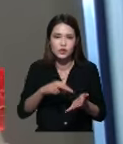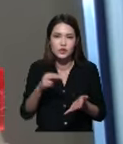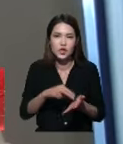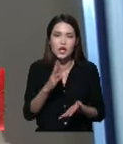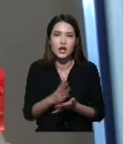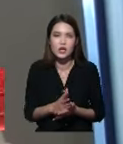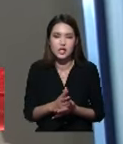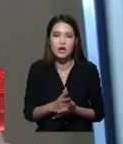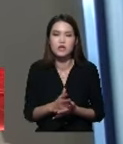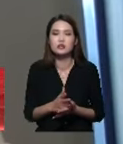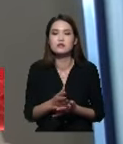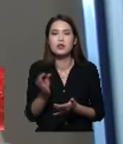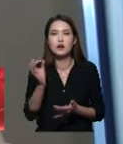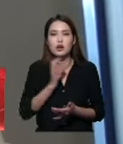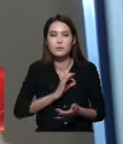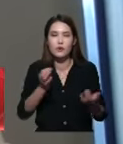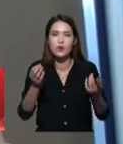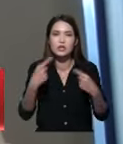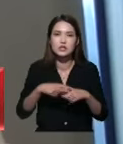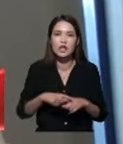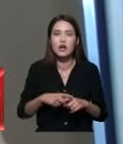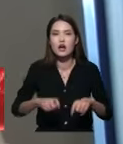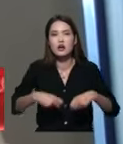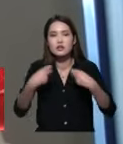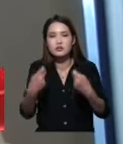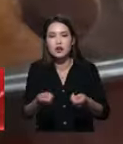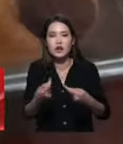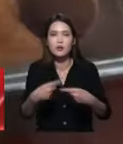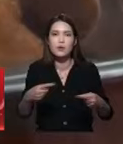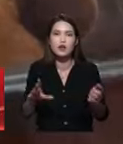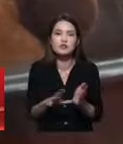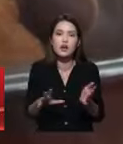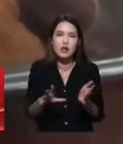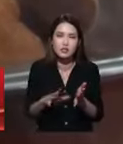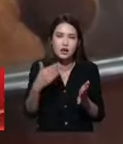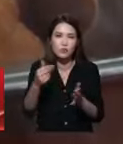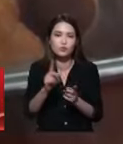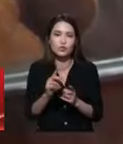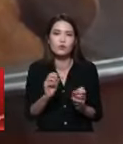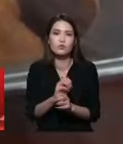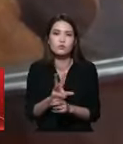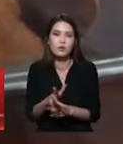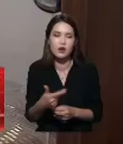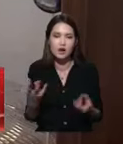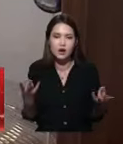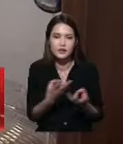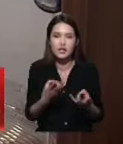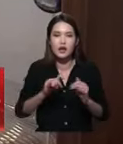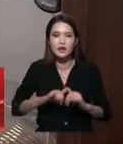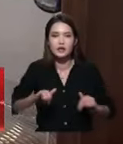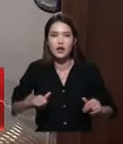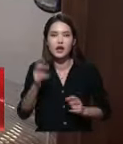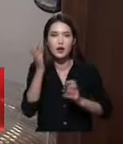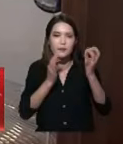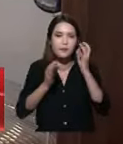факторы. Также выросли стоимость на энергоресурсы. К слову, по данным аналитиков, в региональном разрезе кондитерские